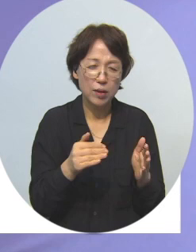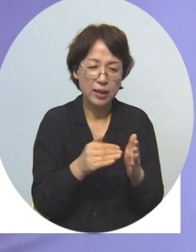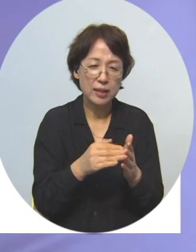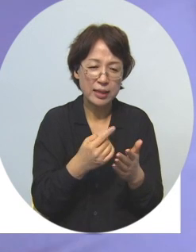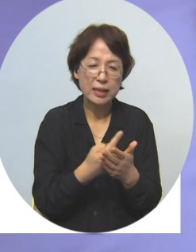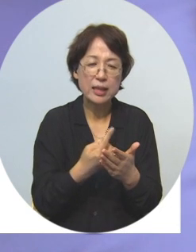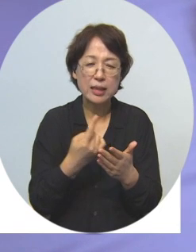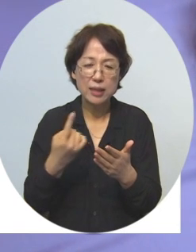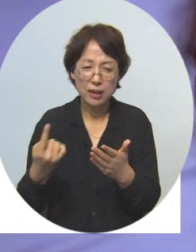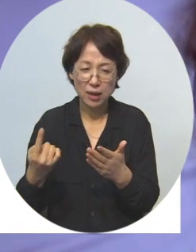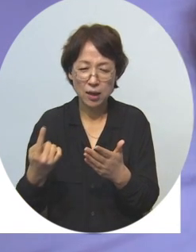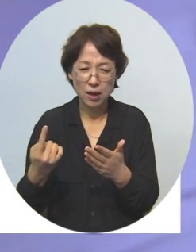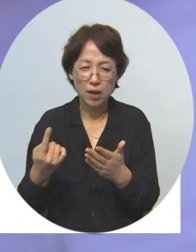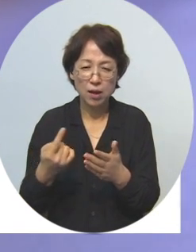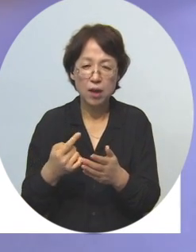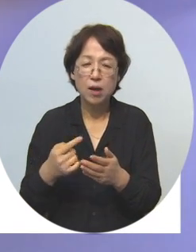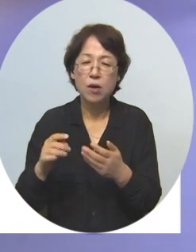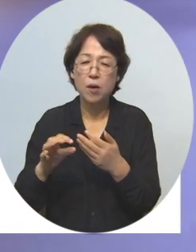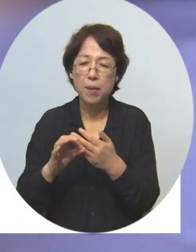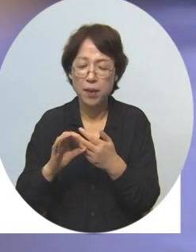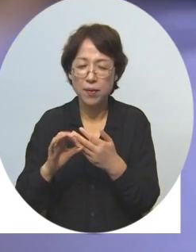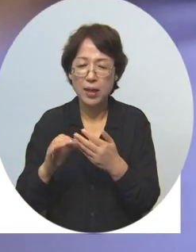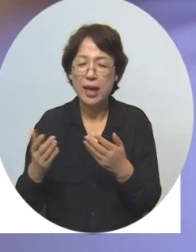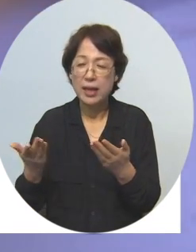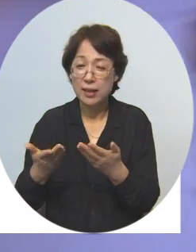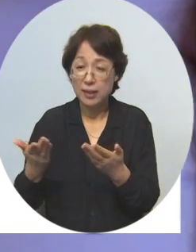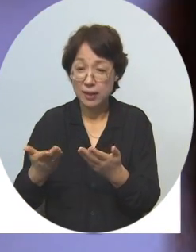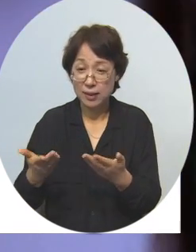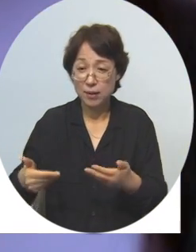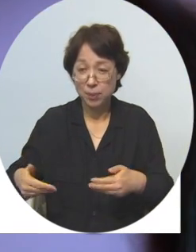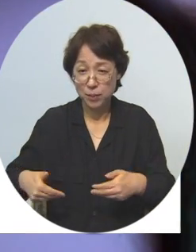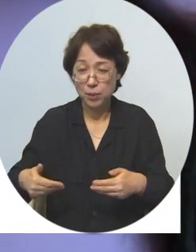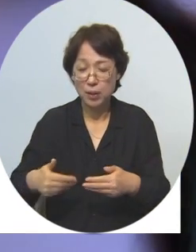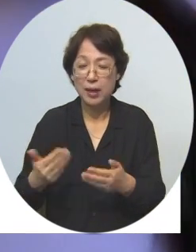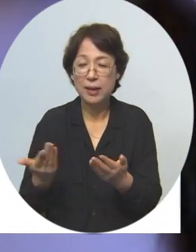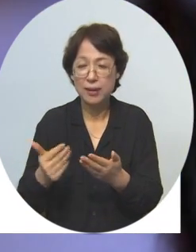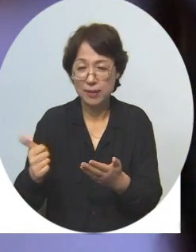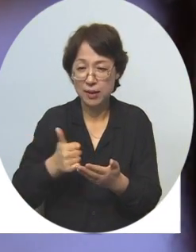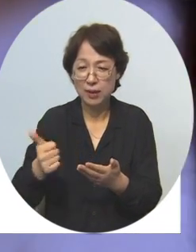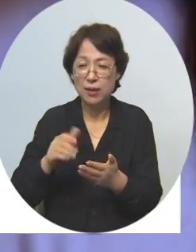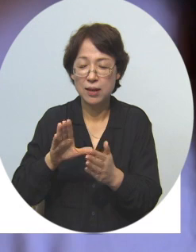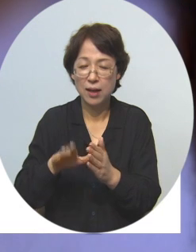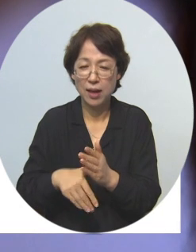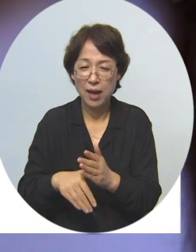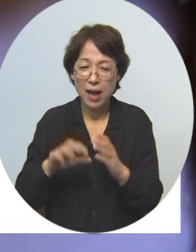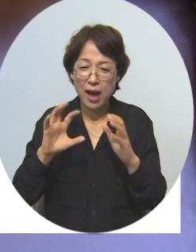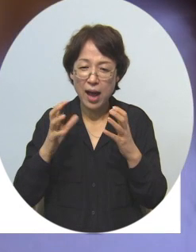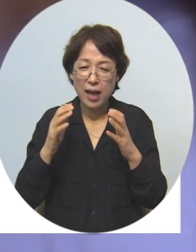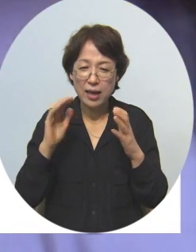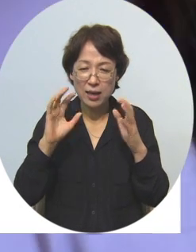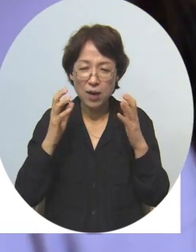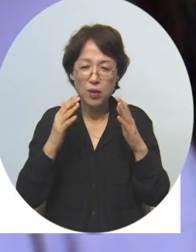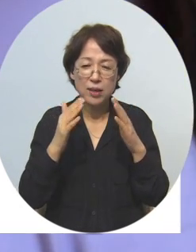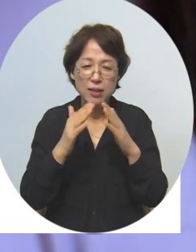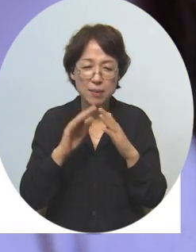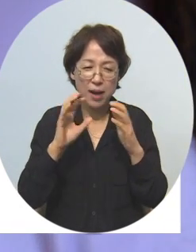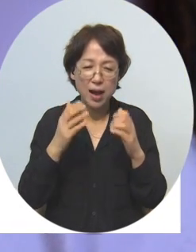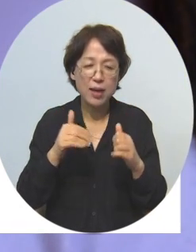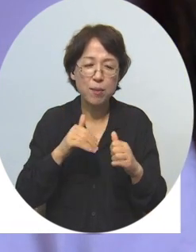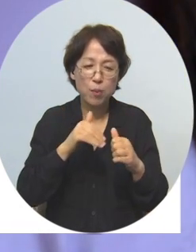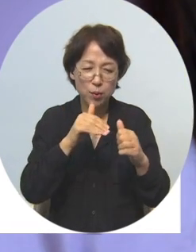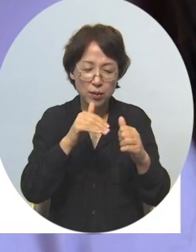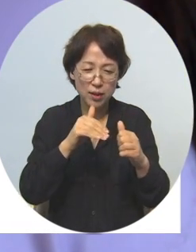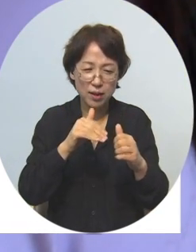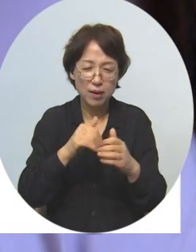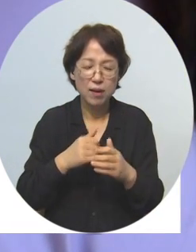하고네 그 일을 나가야 되는데 그러면 아이를 어린이집에 보내야는데 자립할